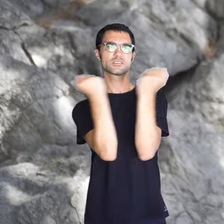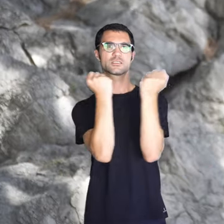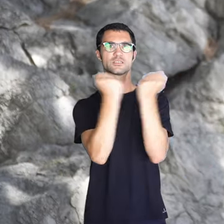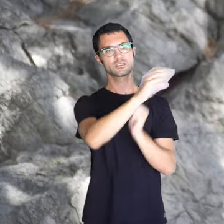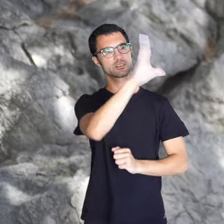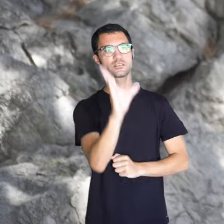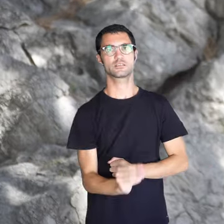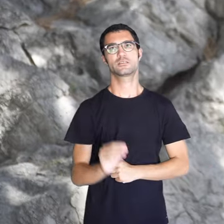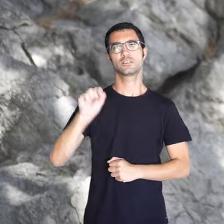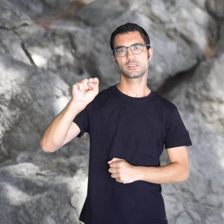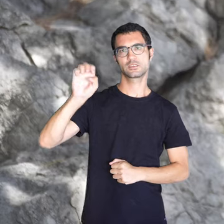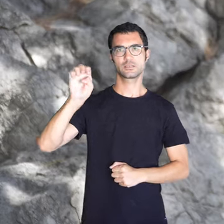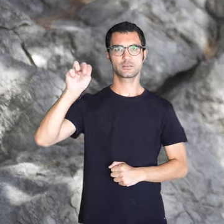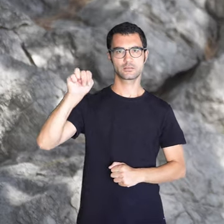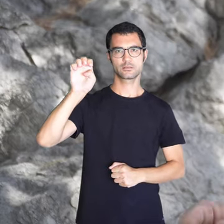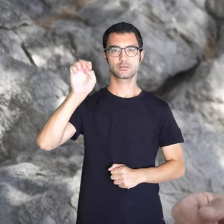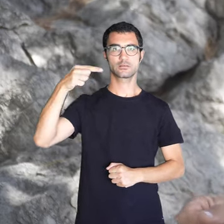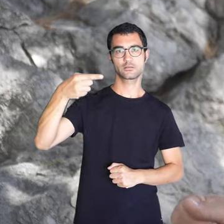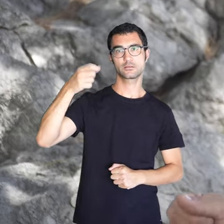la pesca també de dins la sang,